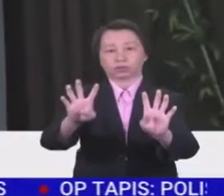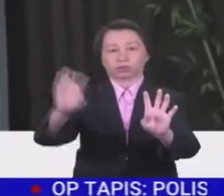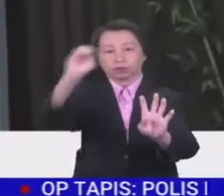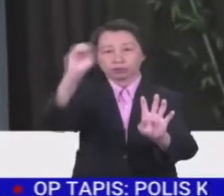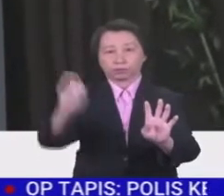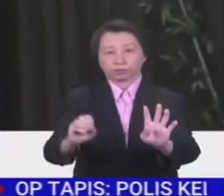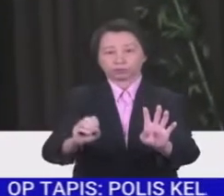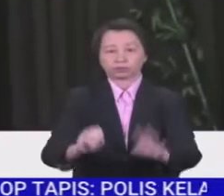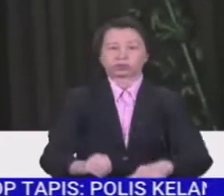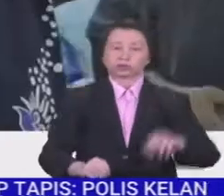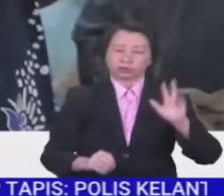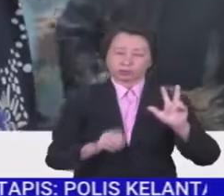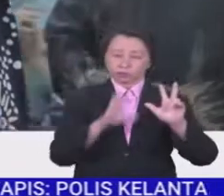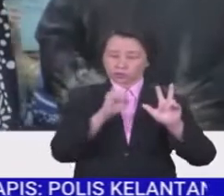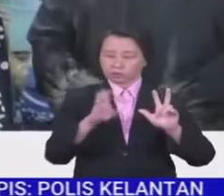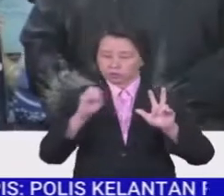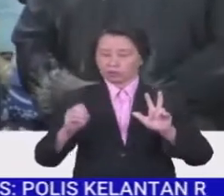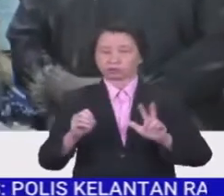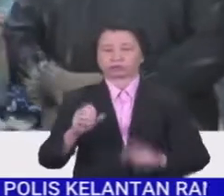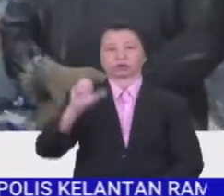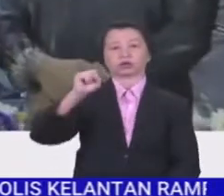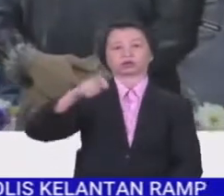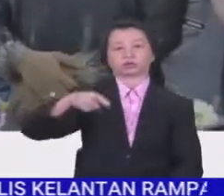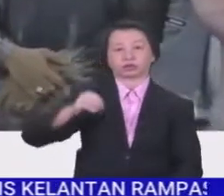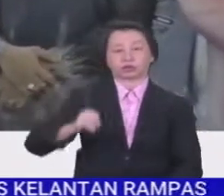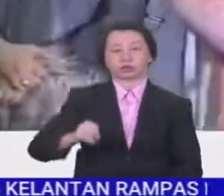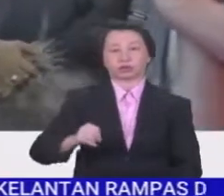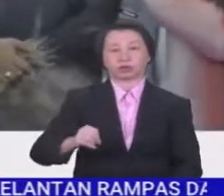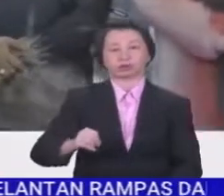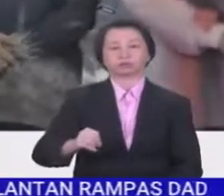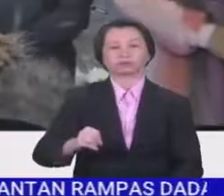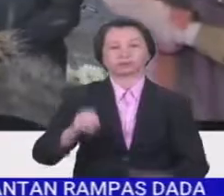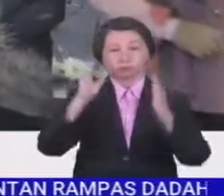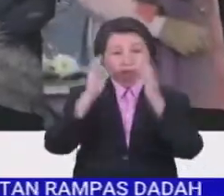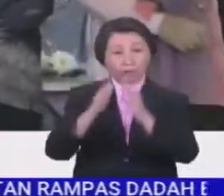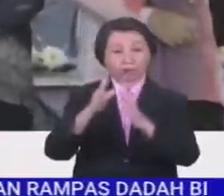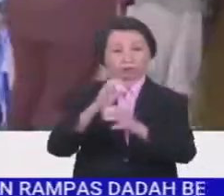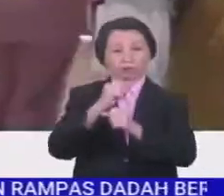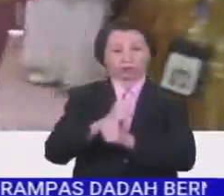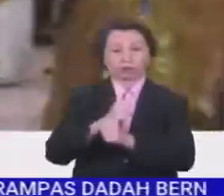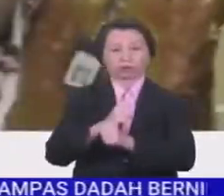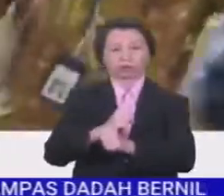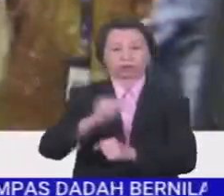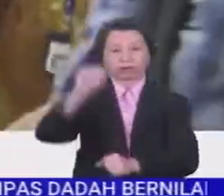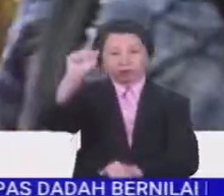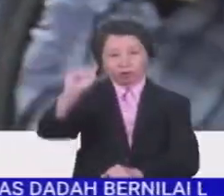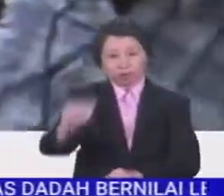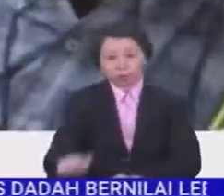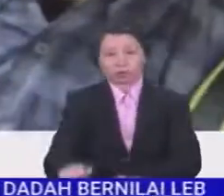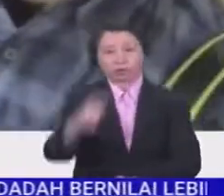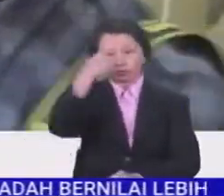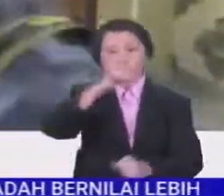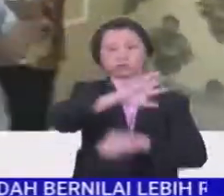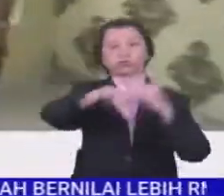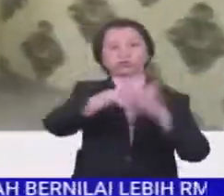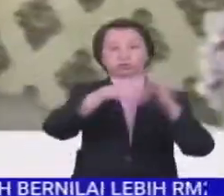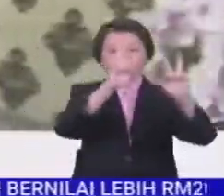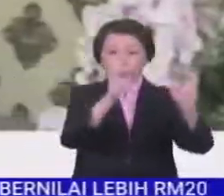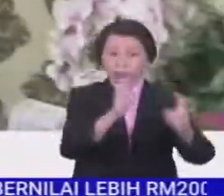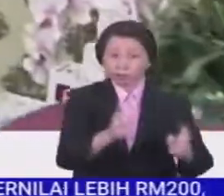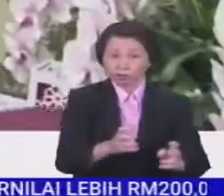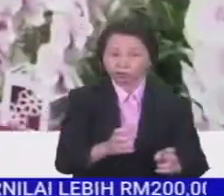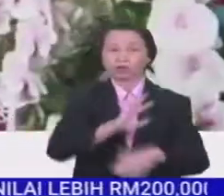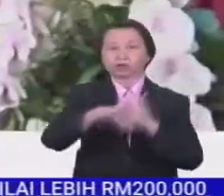4.74%. 300 daripada calon SPM 2021 negeri itu memperoleh grade A bagi semua mata pelajaran. 10